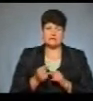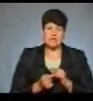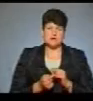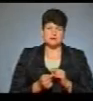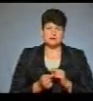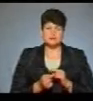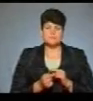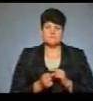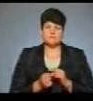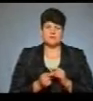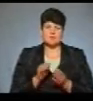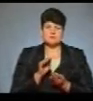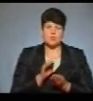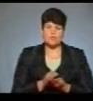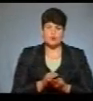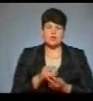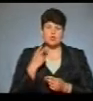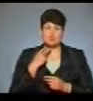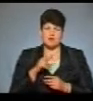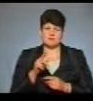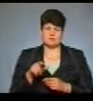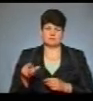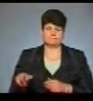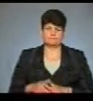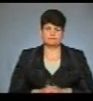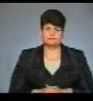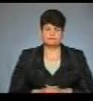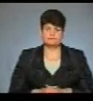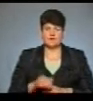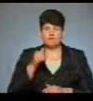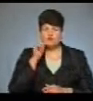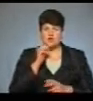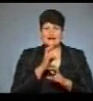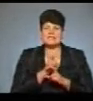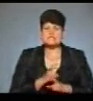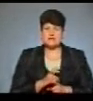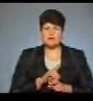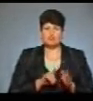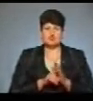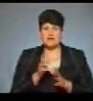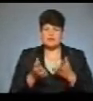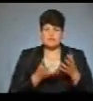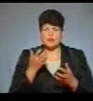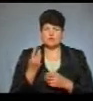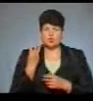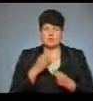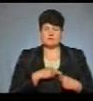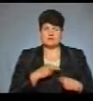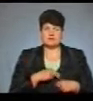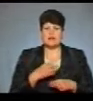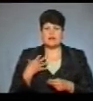характерне захоронення для тюремних в'язнів. Учора кістки з котловану почали витягувати троє працівників